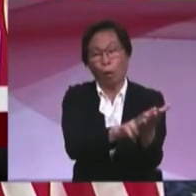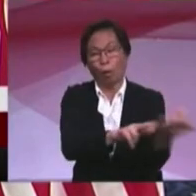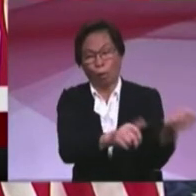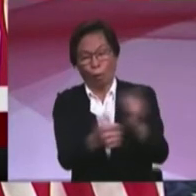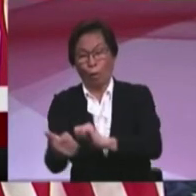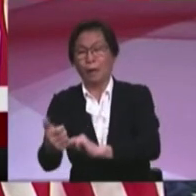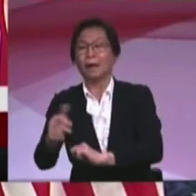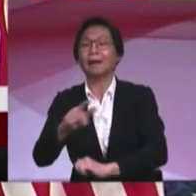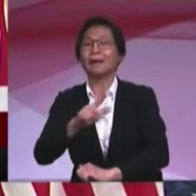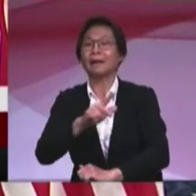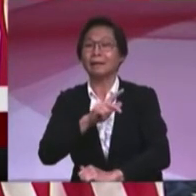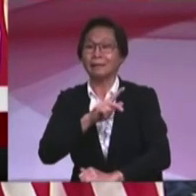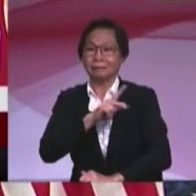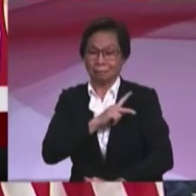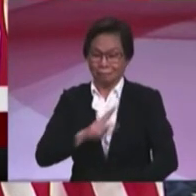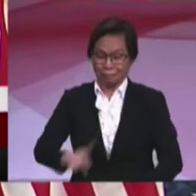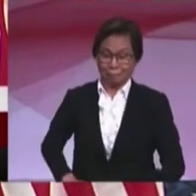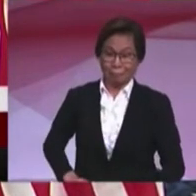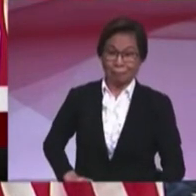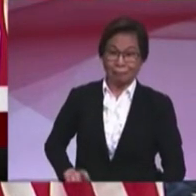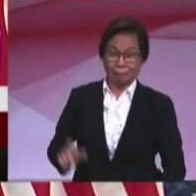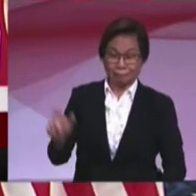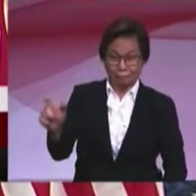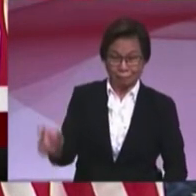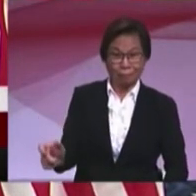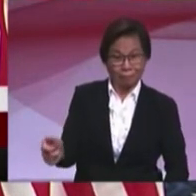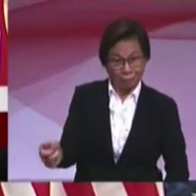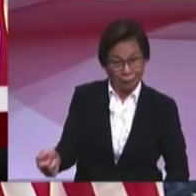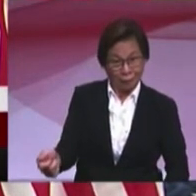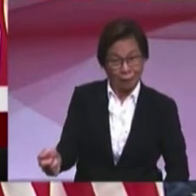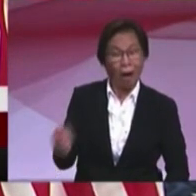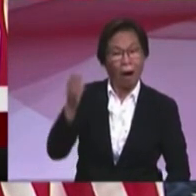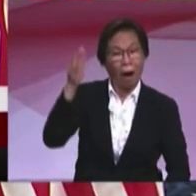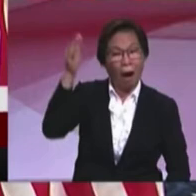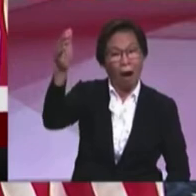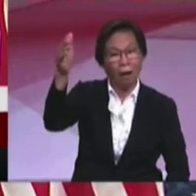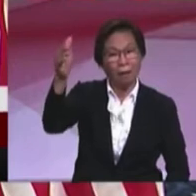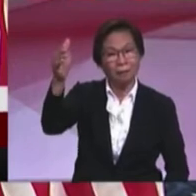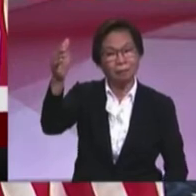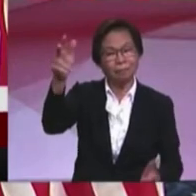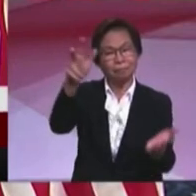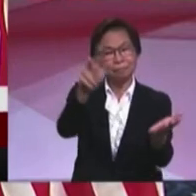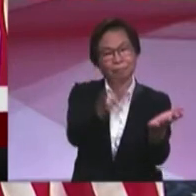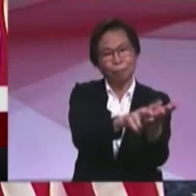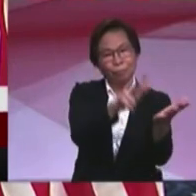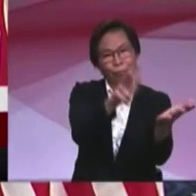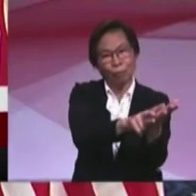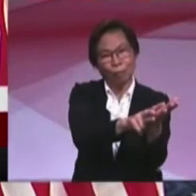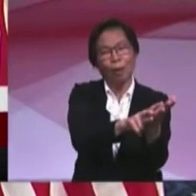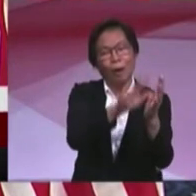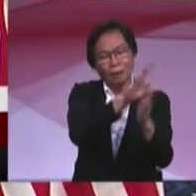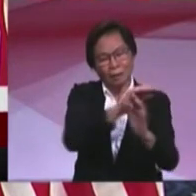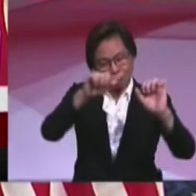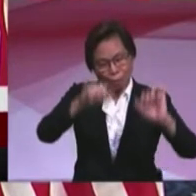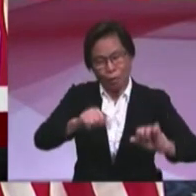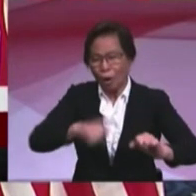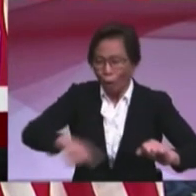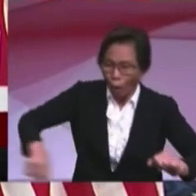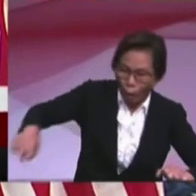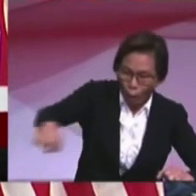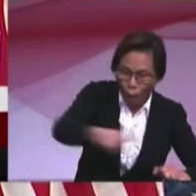kebawah duli Yang Maha Mulia Sri Paduka Baginda yang dipertuan agong makan di warteg atau dan boleh diketahui oleh